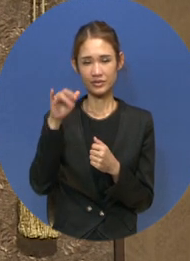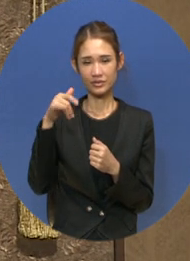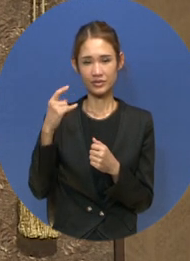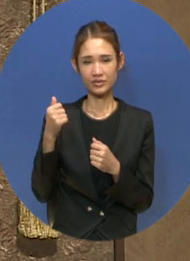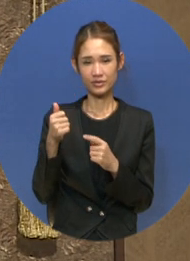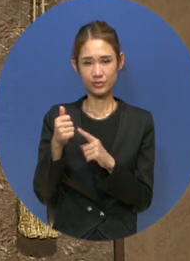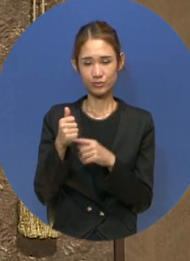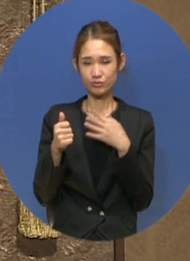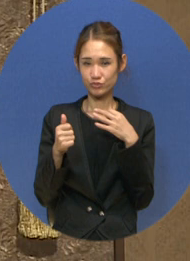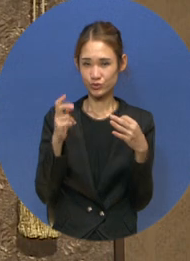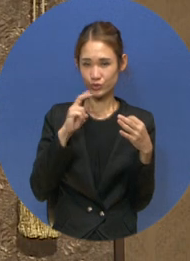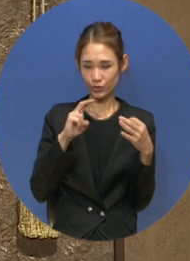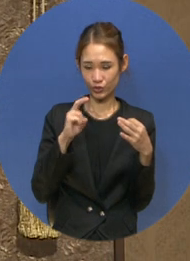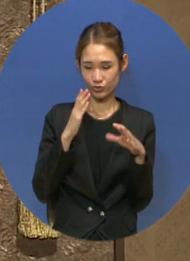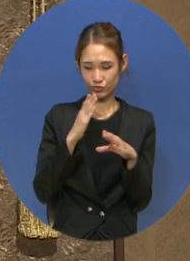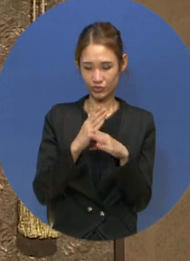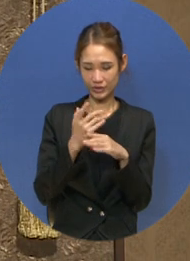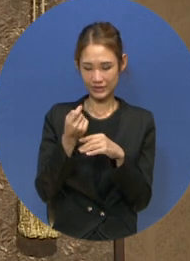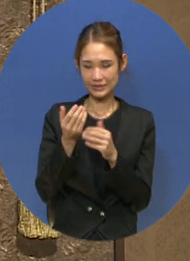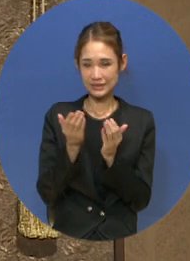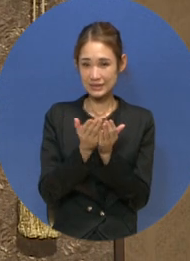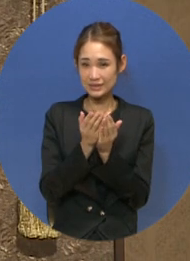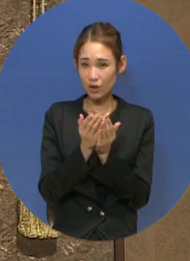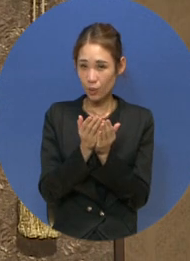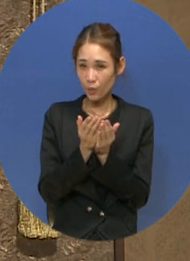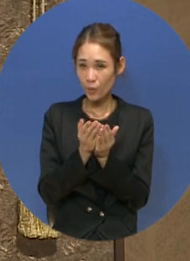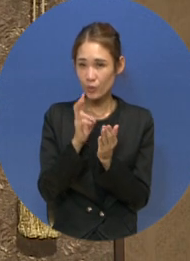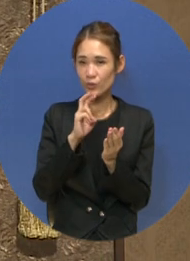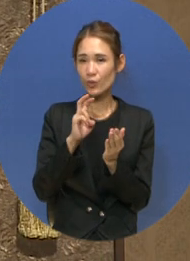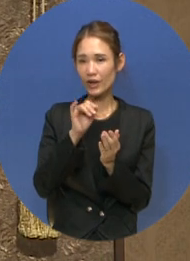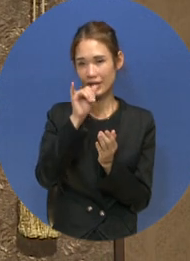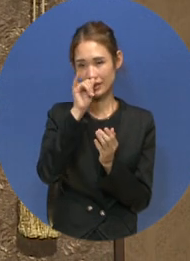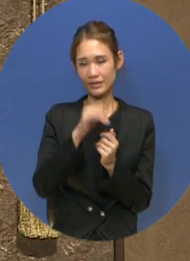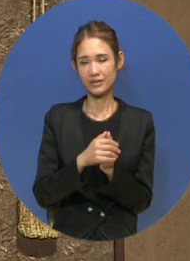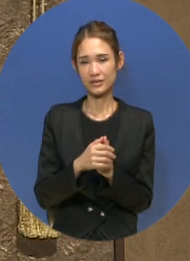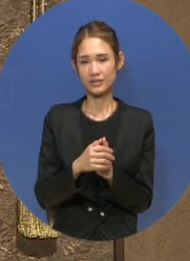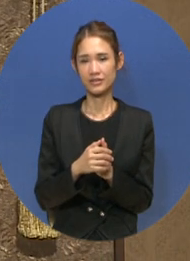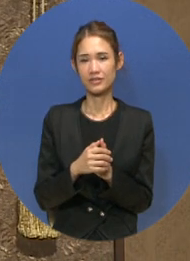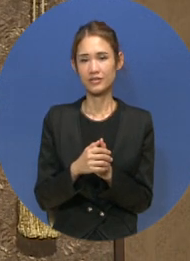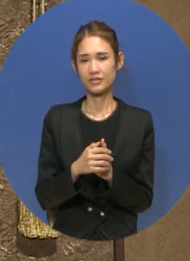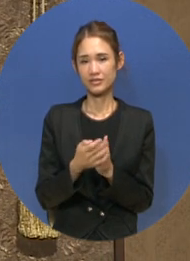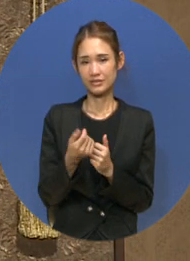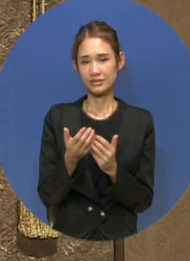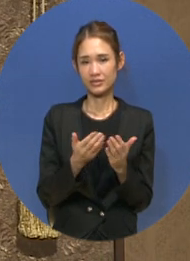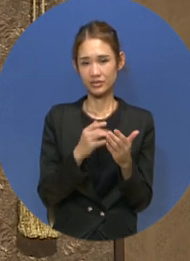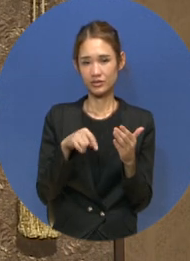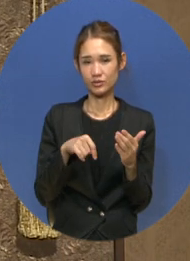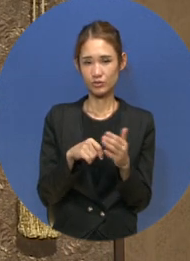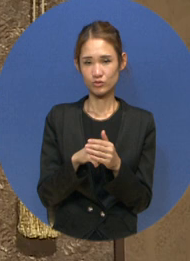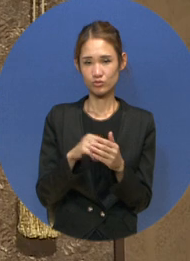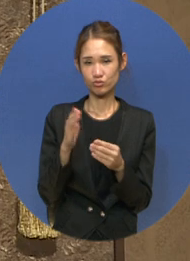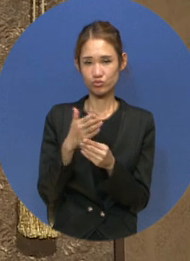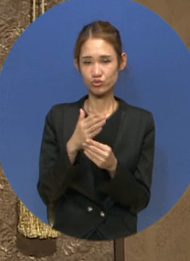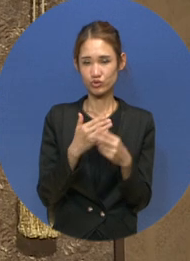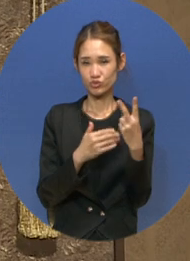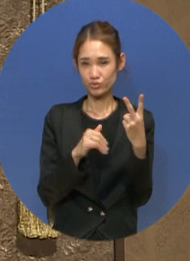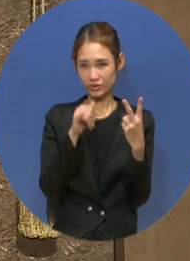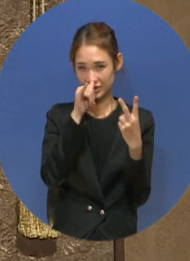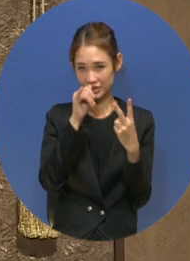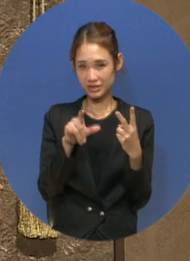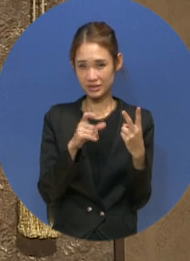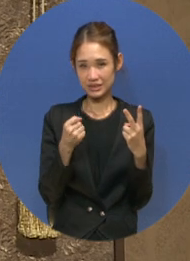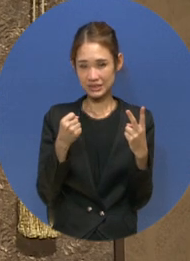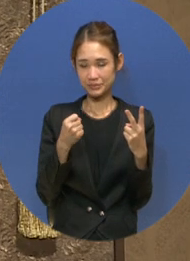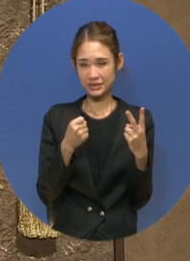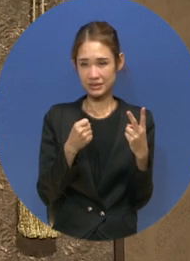양희은 님이 그 부른 노래 중에 그 작은 연못이라는 노래가 있어요. 네. 작은 연못에 붕어 두 마리가 살았는데 힘이